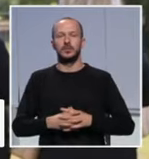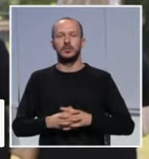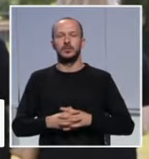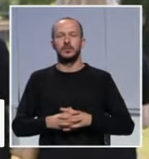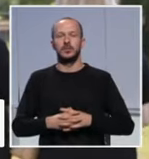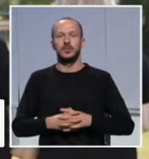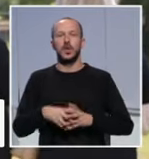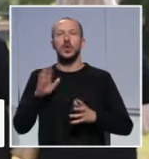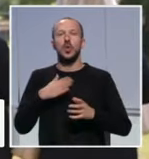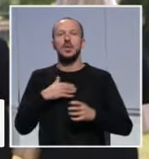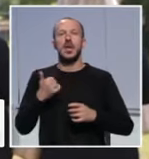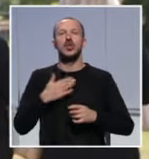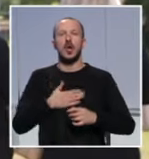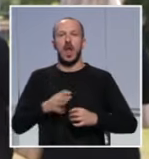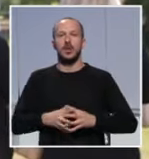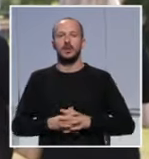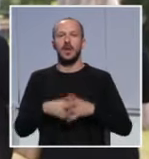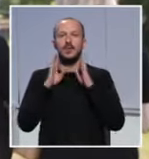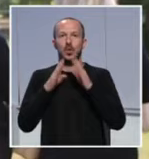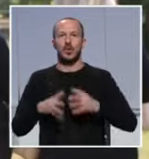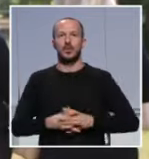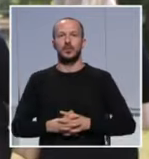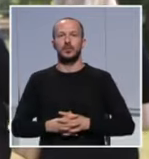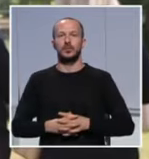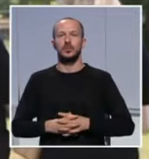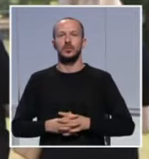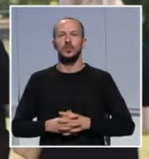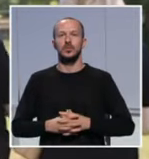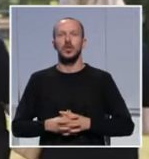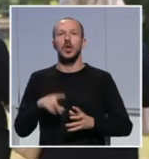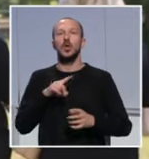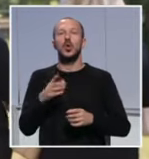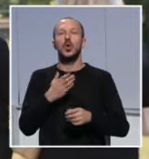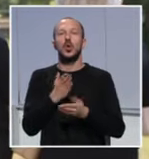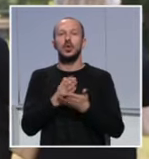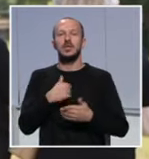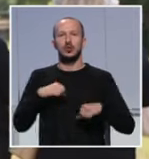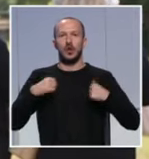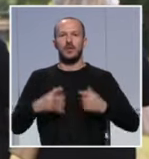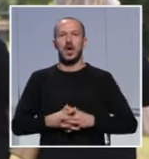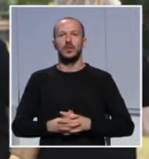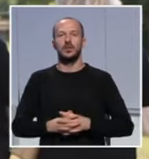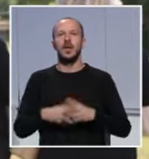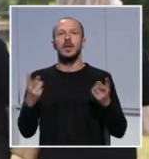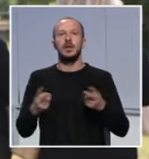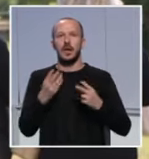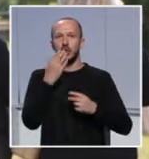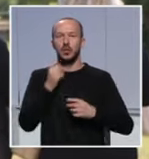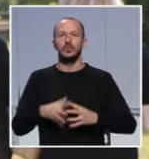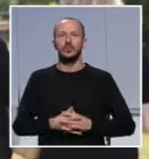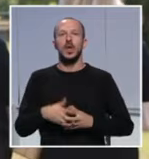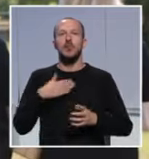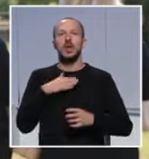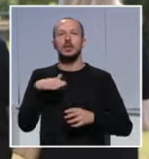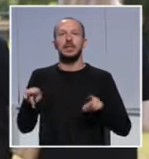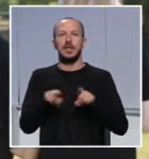Mislim, to mi je želja, vjerujte. I dok sam god živa, tragaću, moja